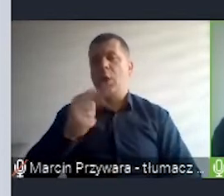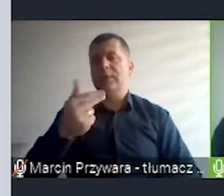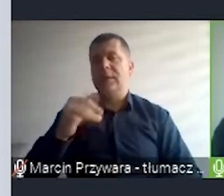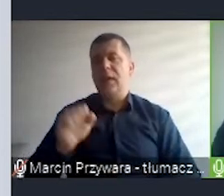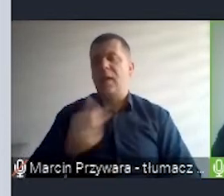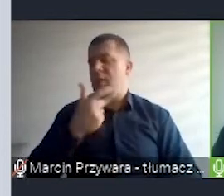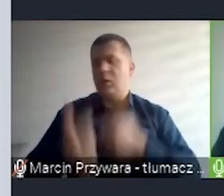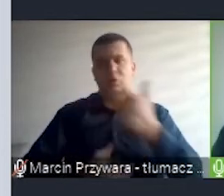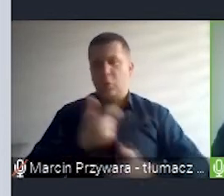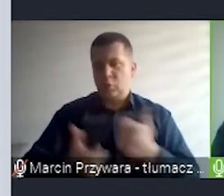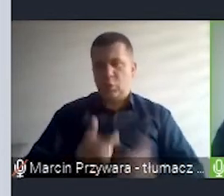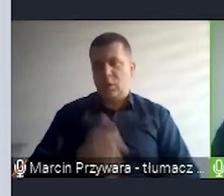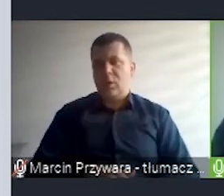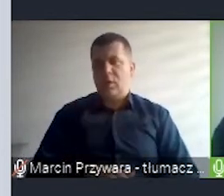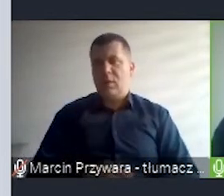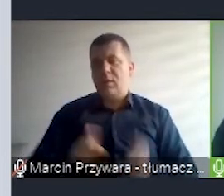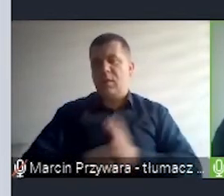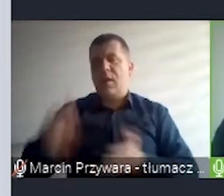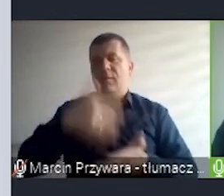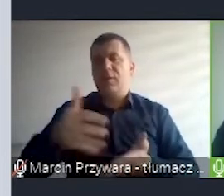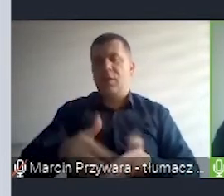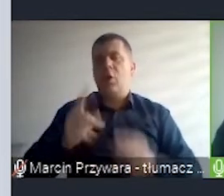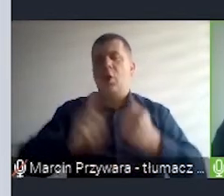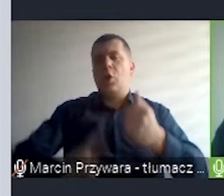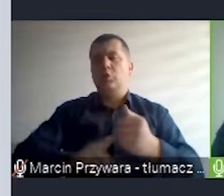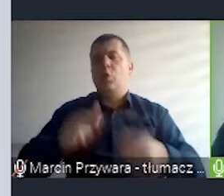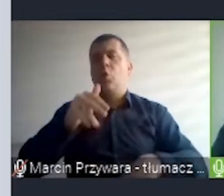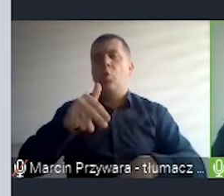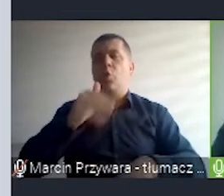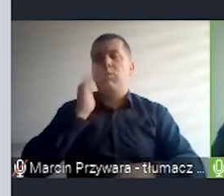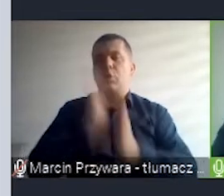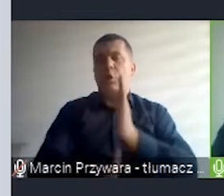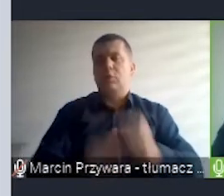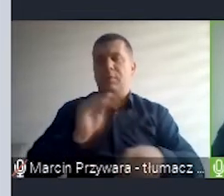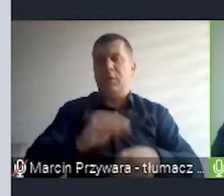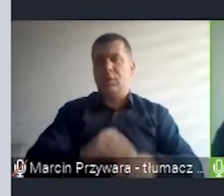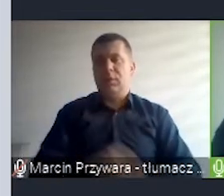nie stosuje się do wydatków rozliczanych uproszczonymi metodami.